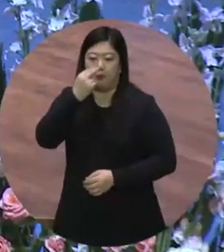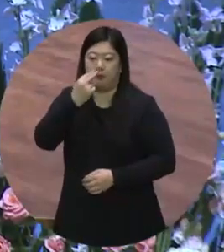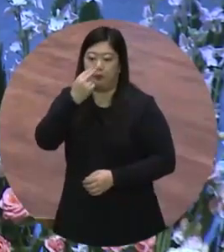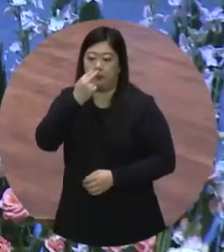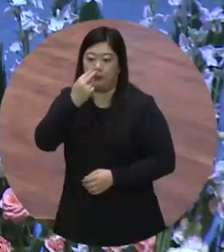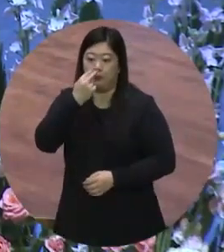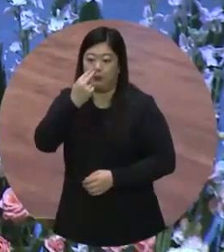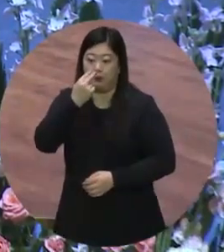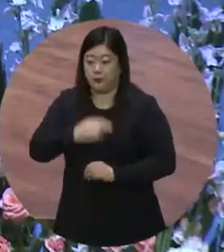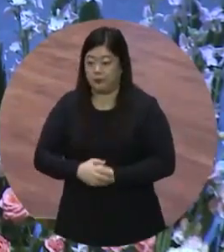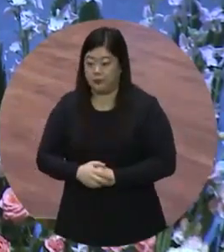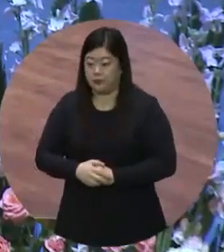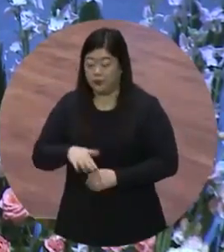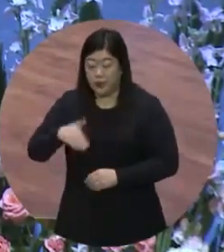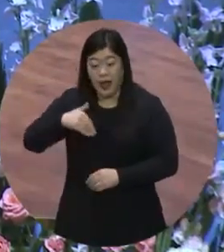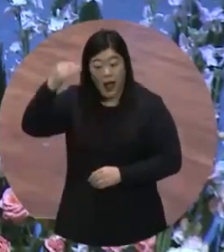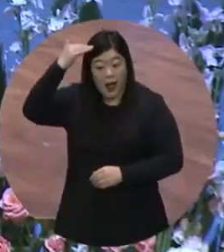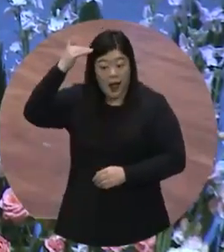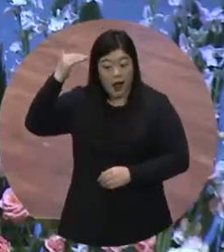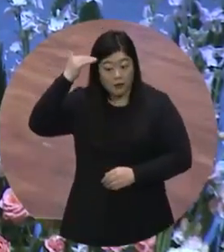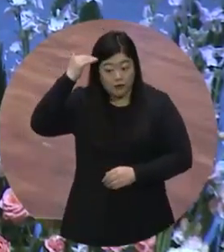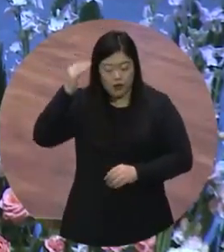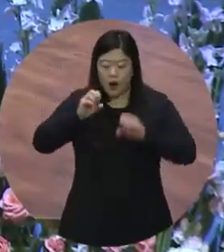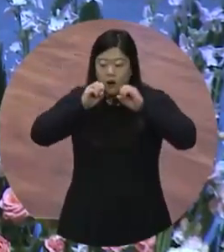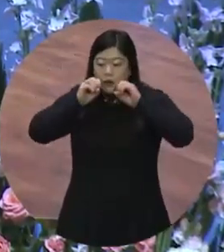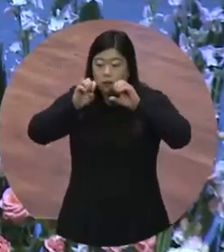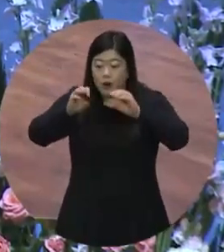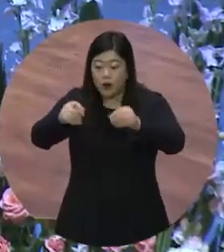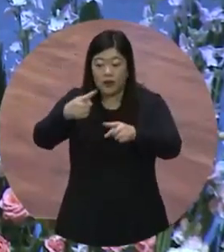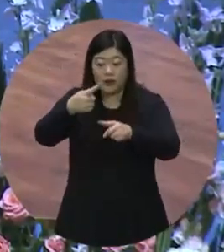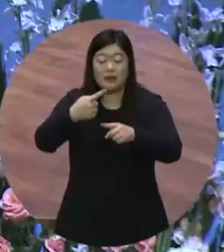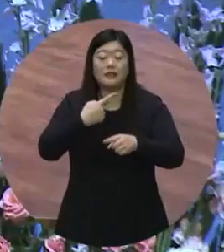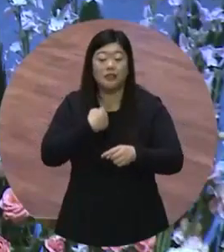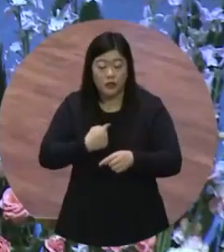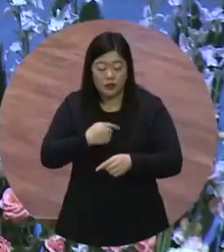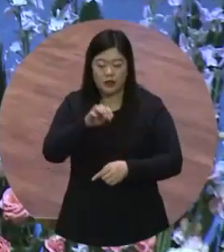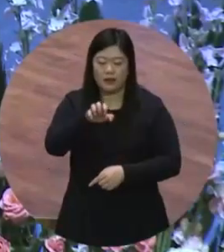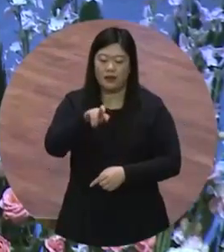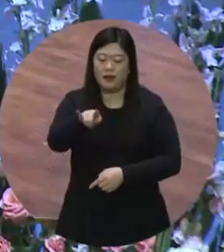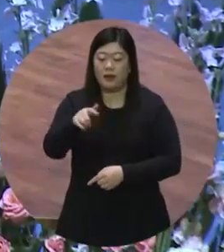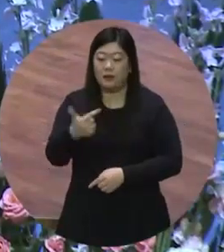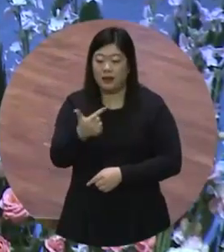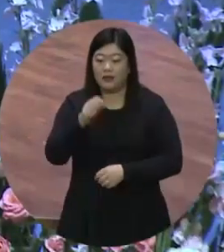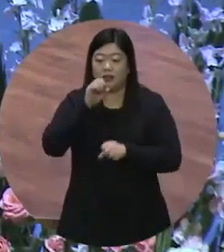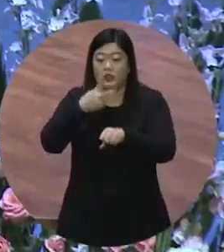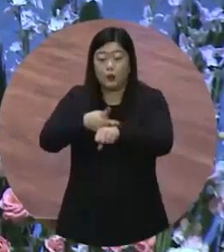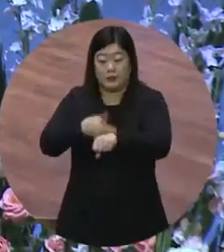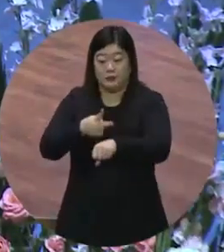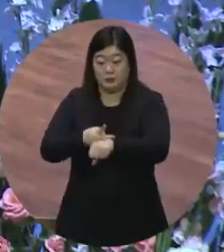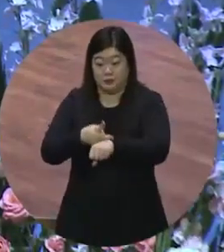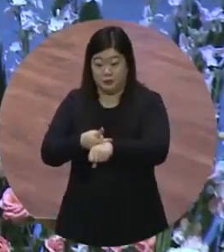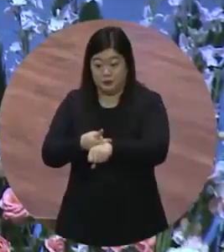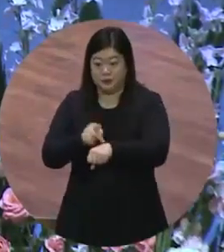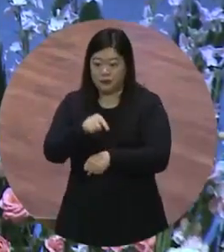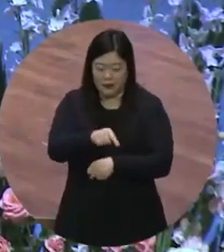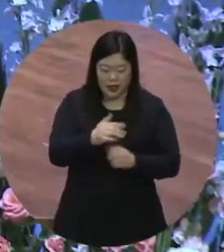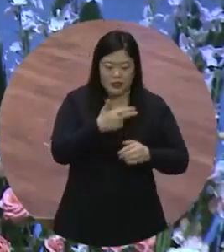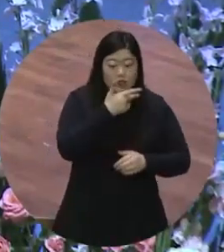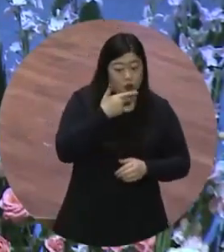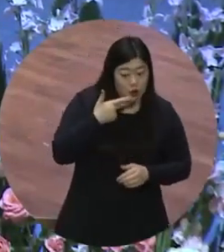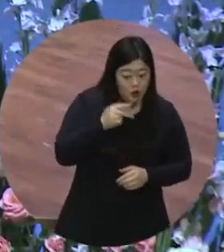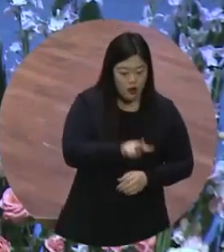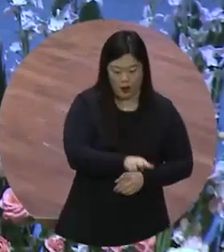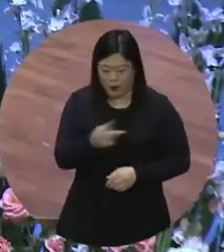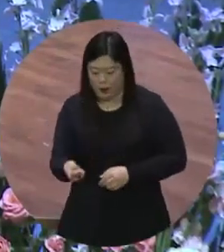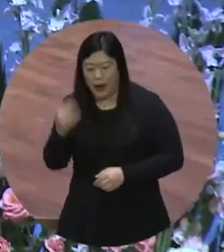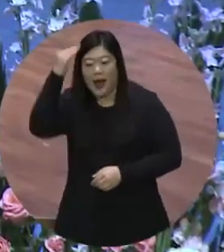초창기 선교사 중에서 펜 윅이라는 선교사 있었어요. 이분이 성경 번역을 우리나라 성경을 번역을 하면서